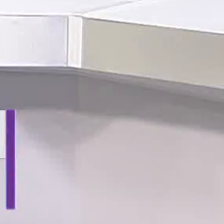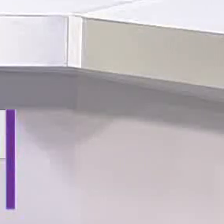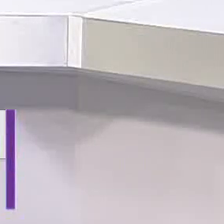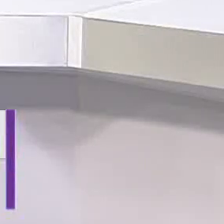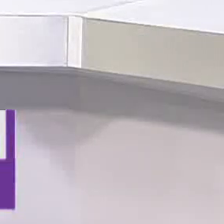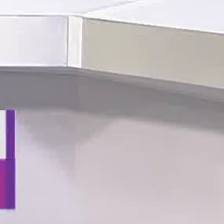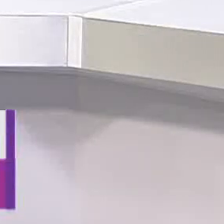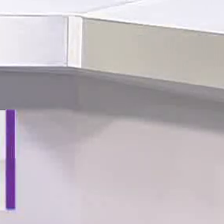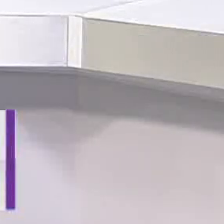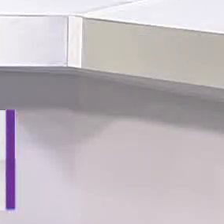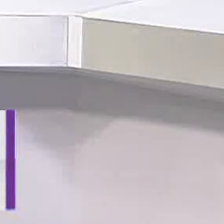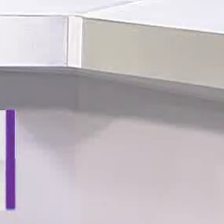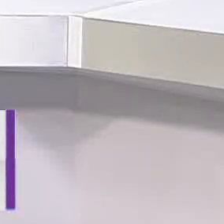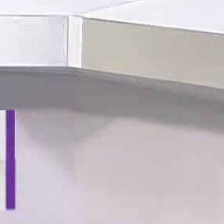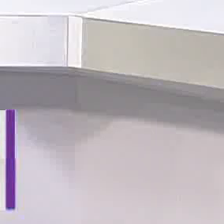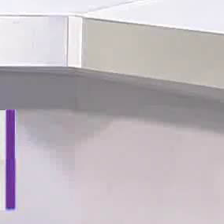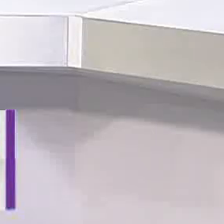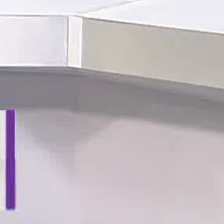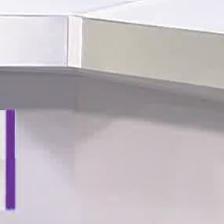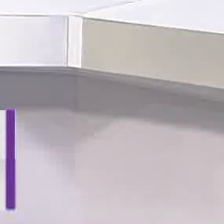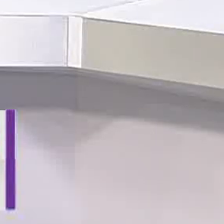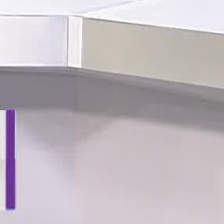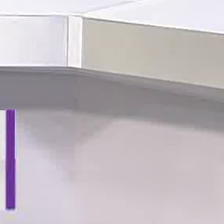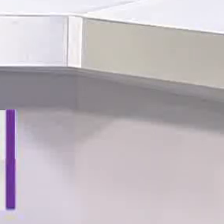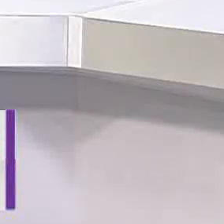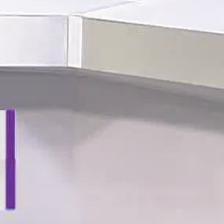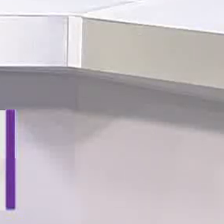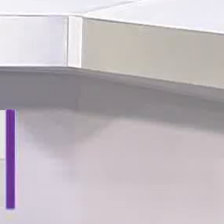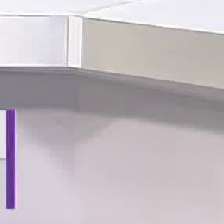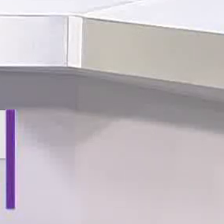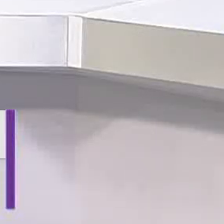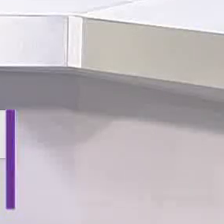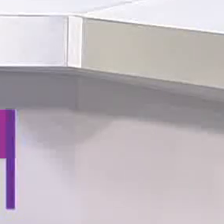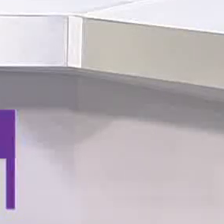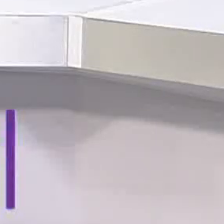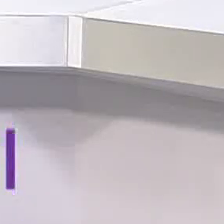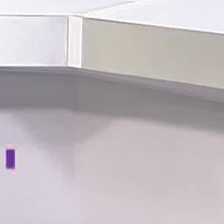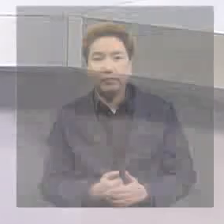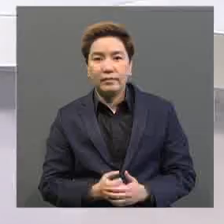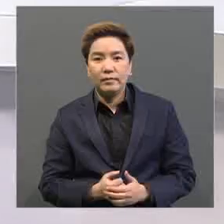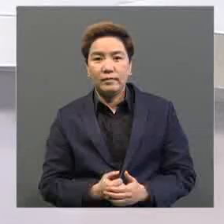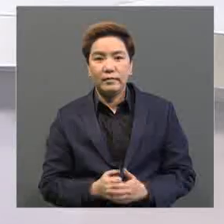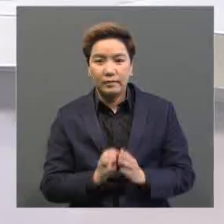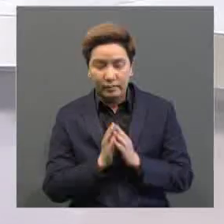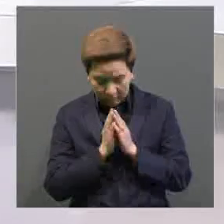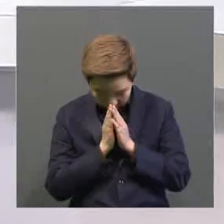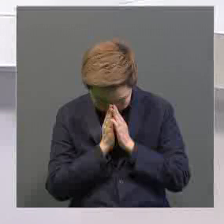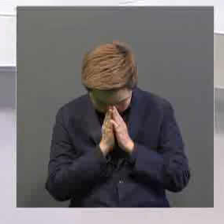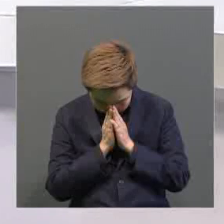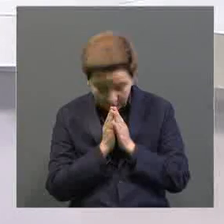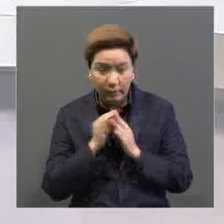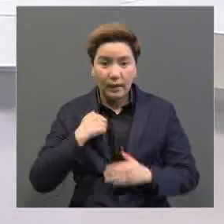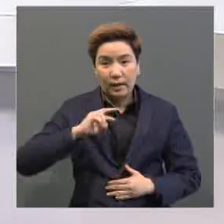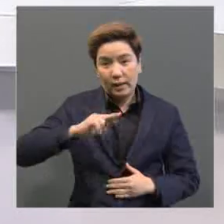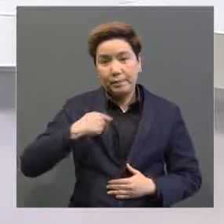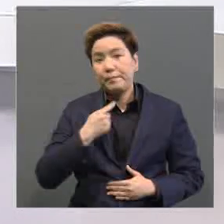นี้คุณผู้ชมอยู่กับผมสกรกฎยอดชัยคุณสุพนันท์ฤทธิ์มนตรีและอาจารย์ล่ามภาษามือในวันนี้นะครับอาจารย์คมคิดสรรสนเกียรติครับ NBT News